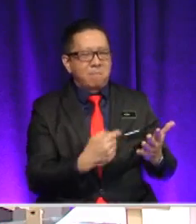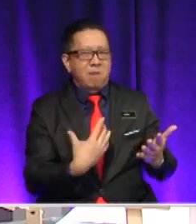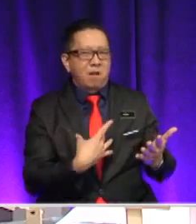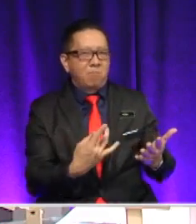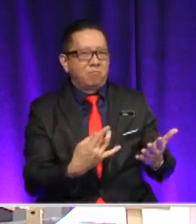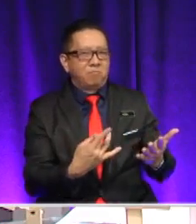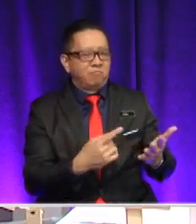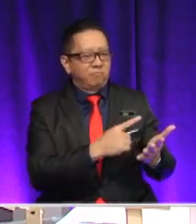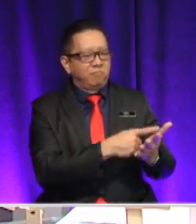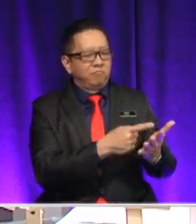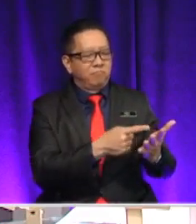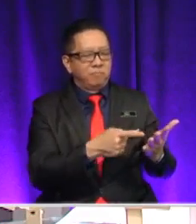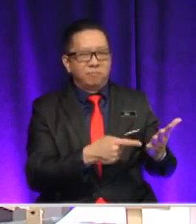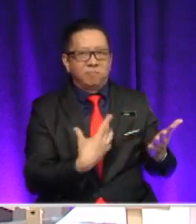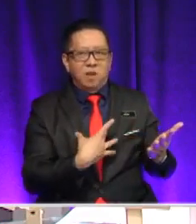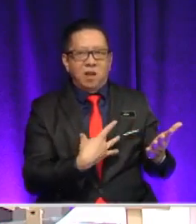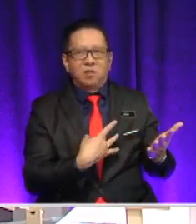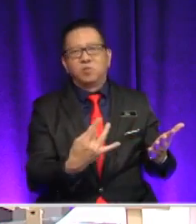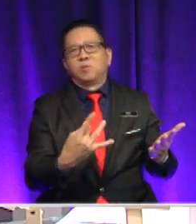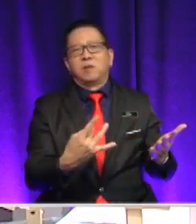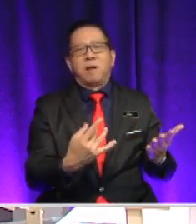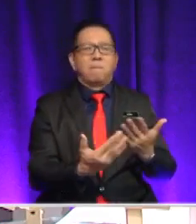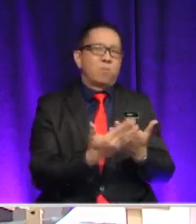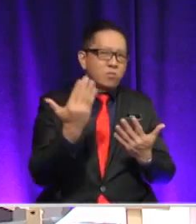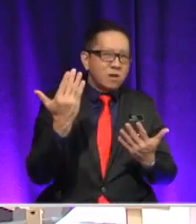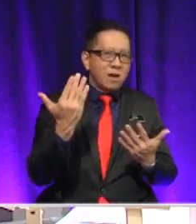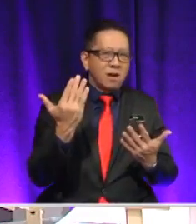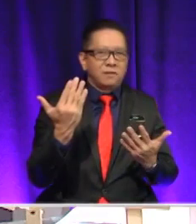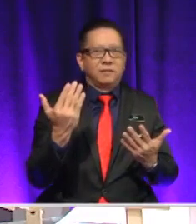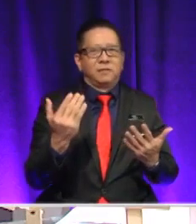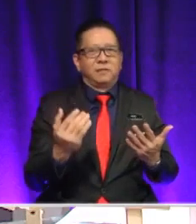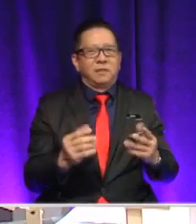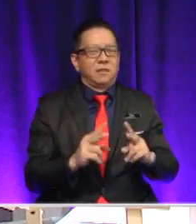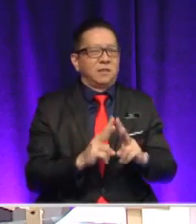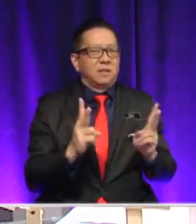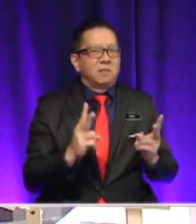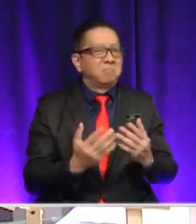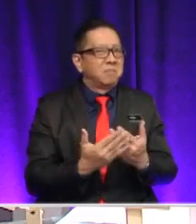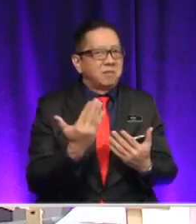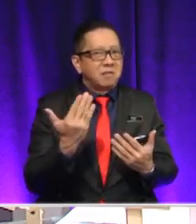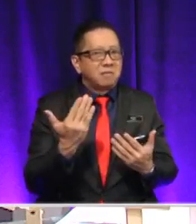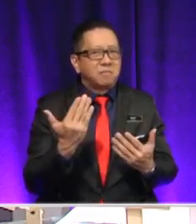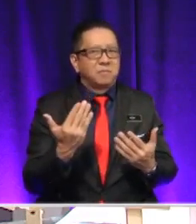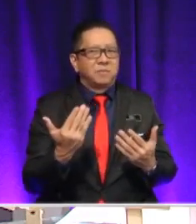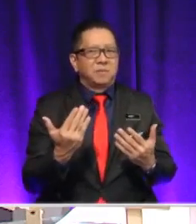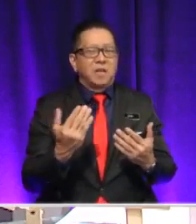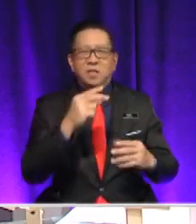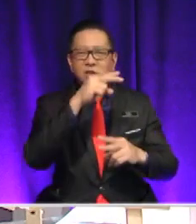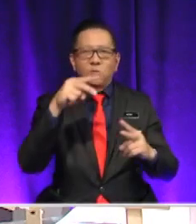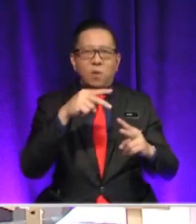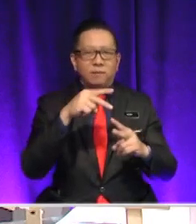pilih yang mana paling mudah paling senang sesuai